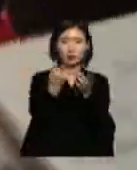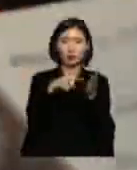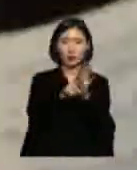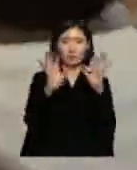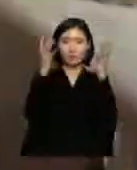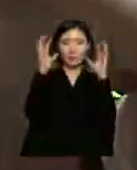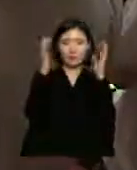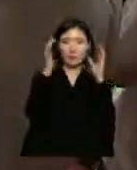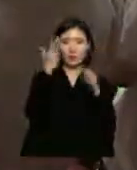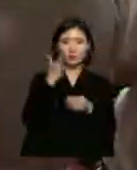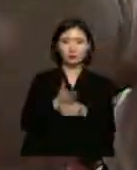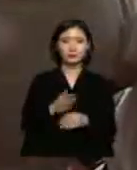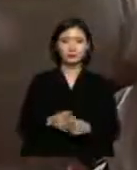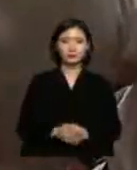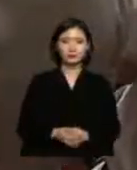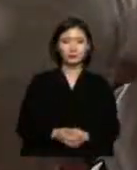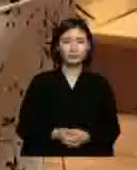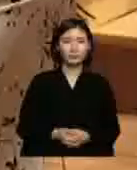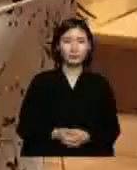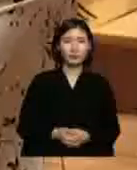박수를 보냅니다. 저는